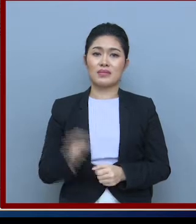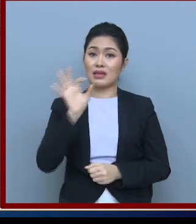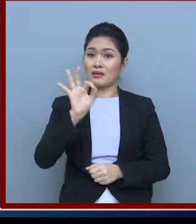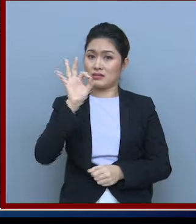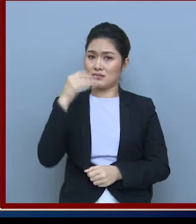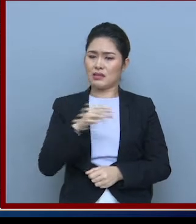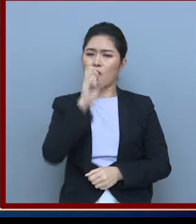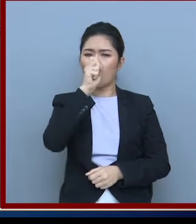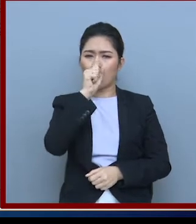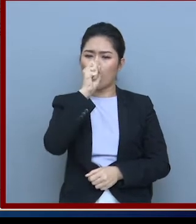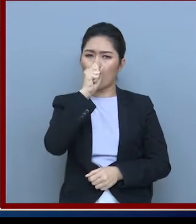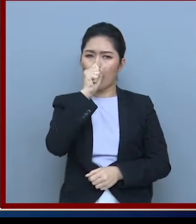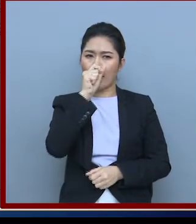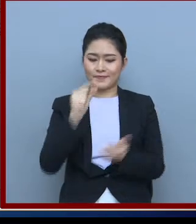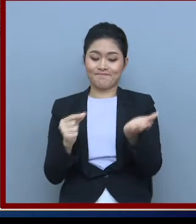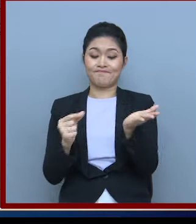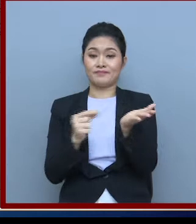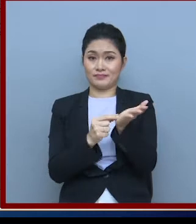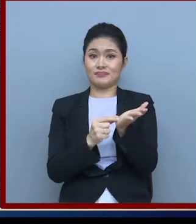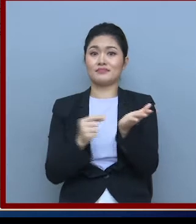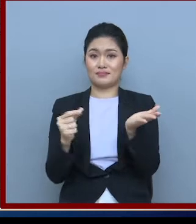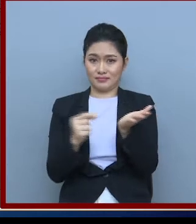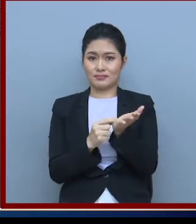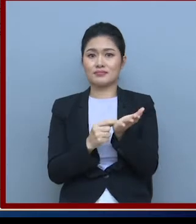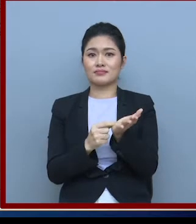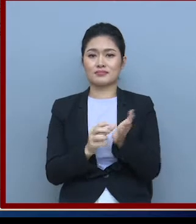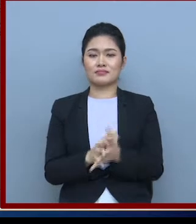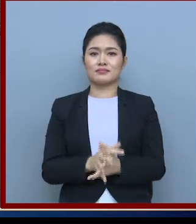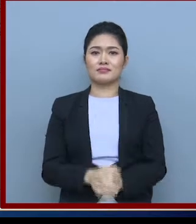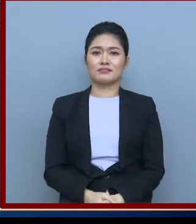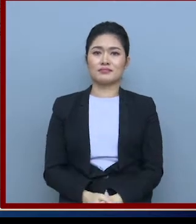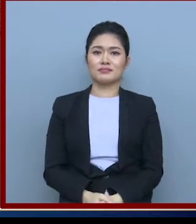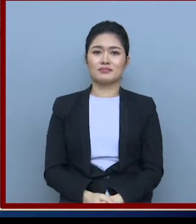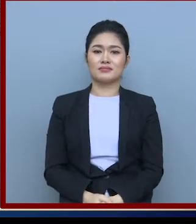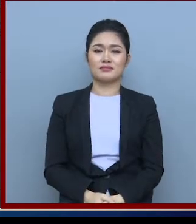เลือกปุ๊บแล้วก็ลองเสียบสายเลยครับลองเสียบสายเลย